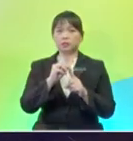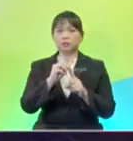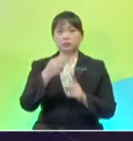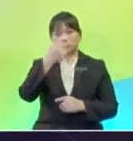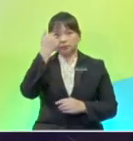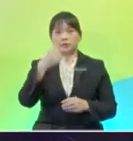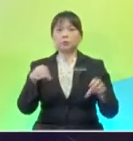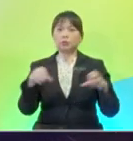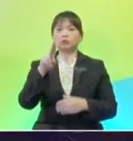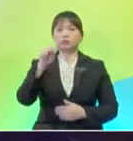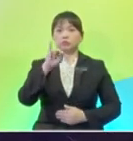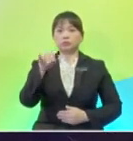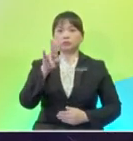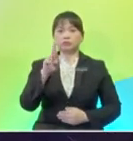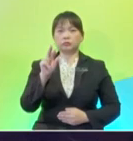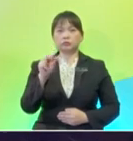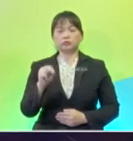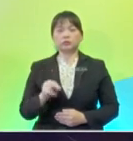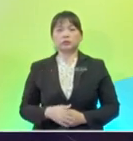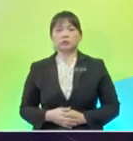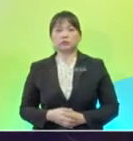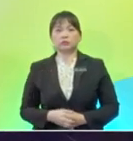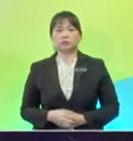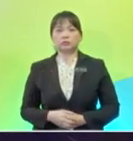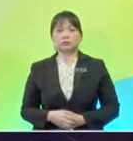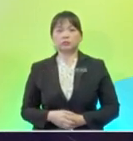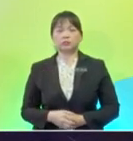Tapi kan namanya nampak lebih kurang sama kan